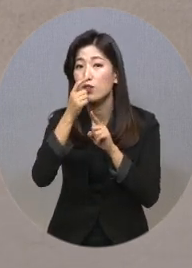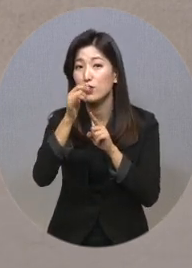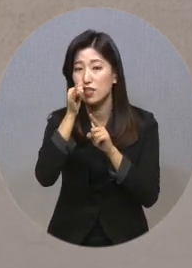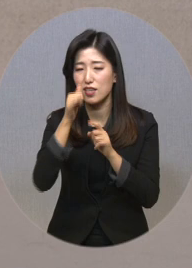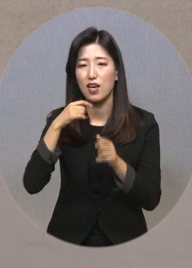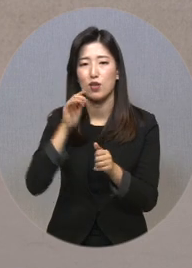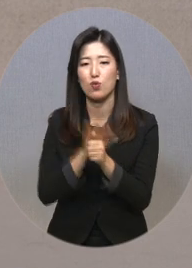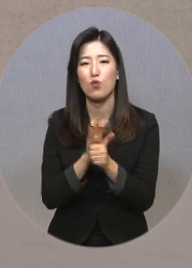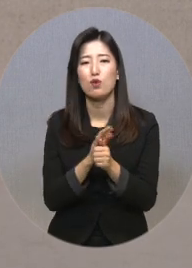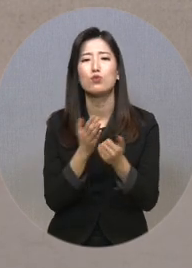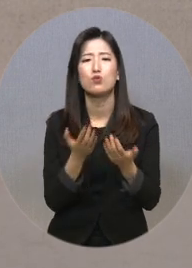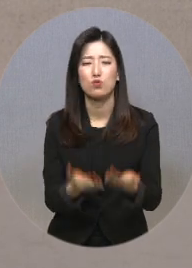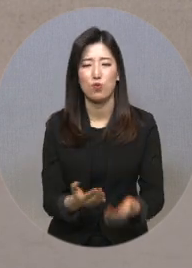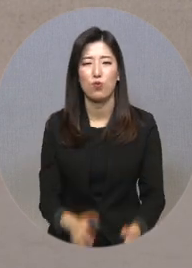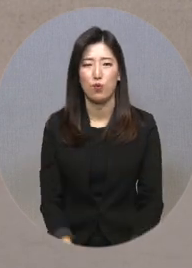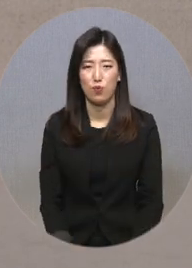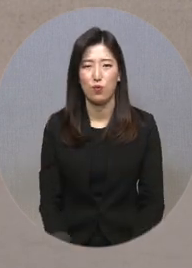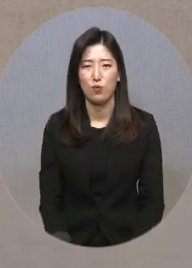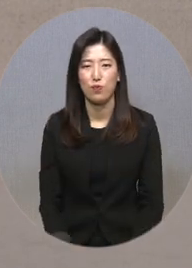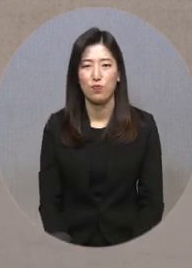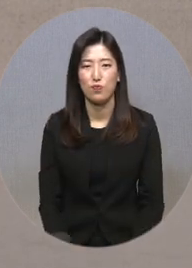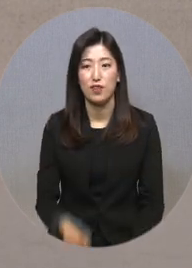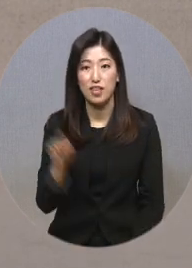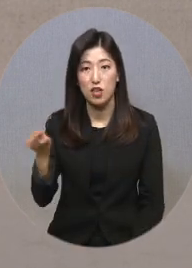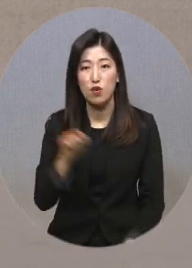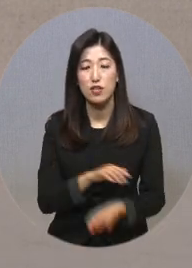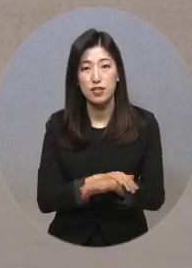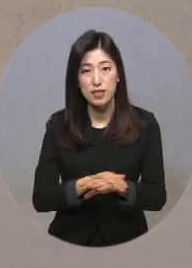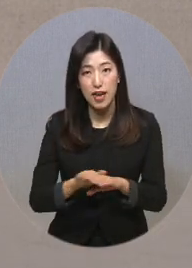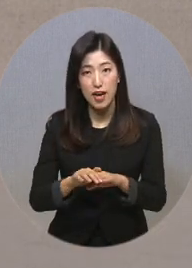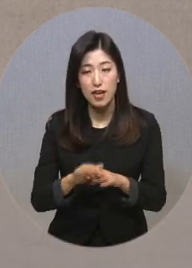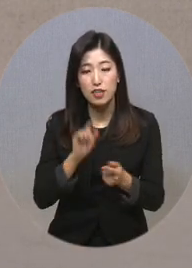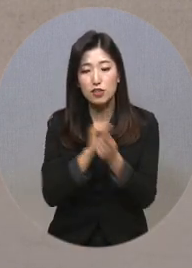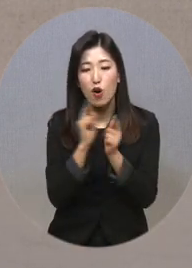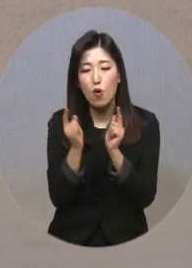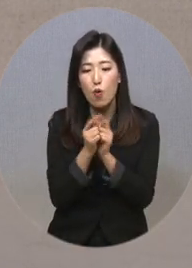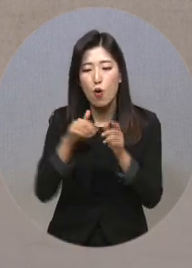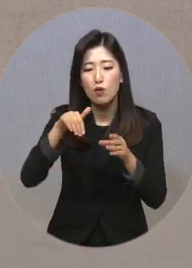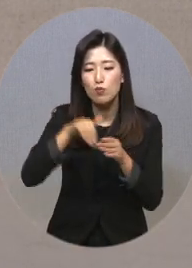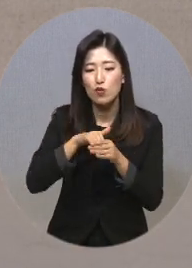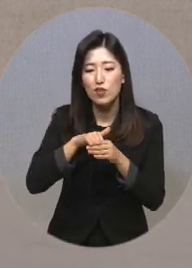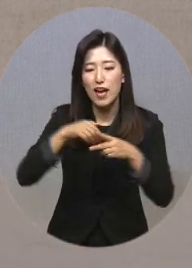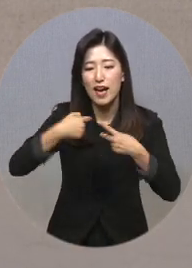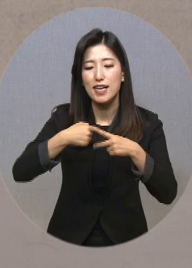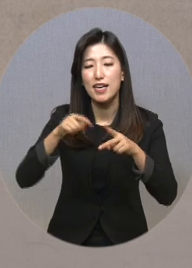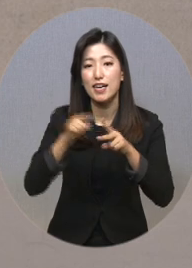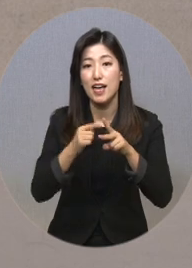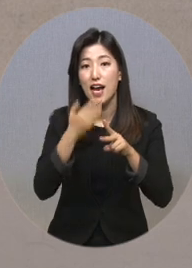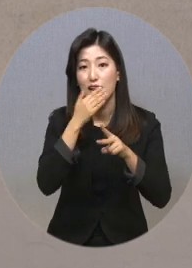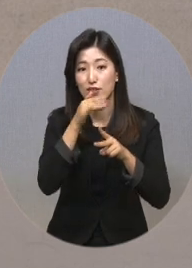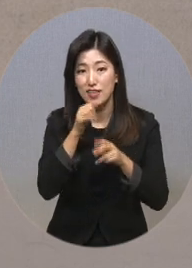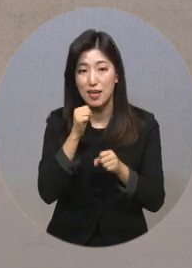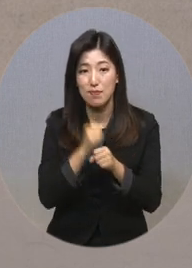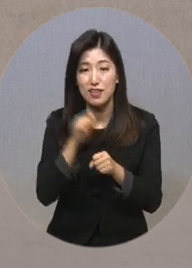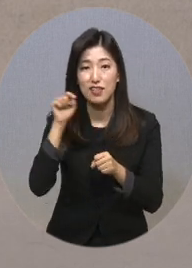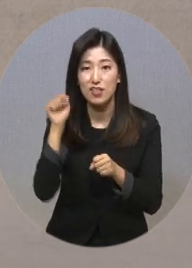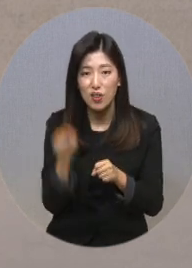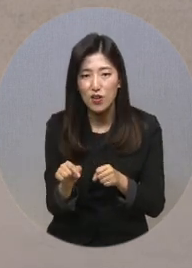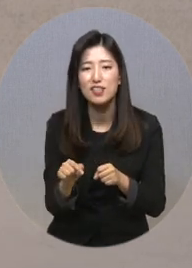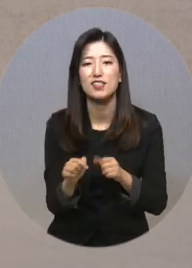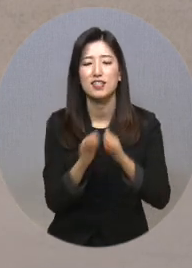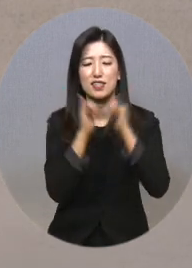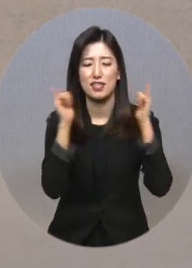등 이러한 것을 접목시켜주는 것이 즉 사회적